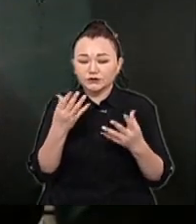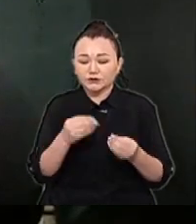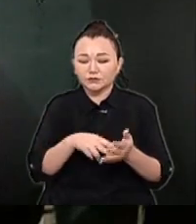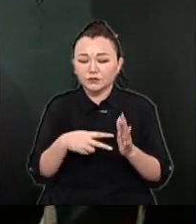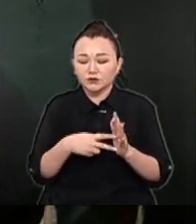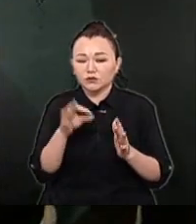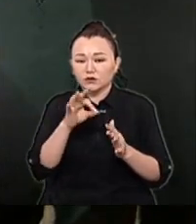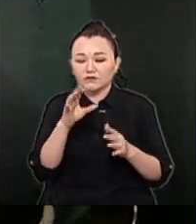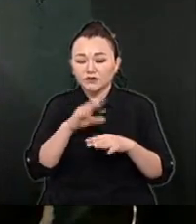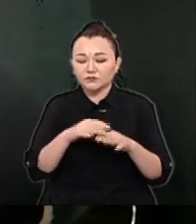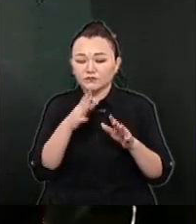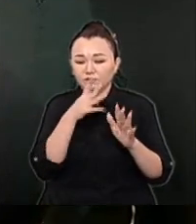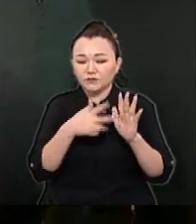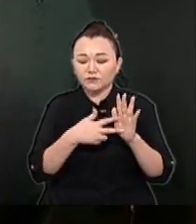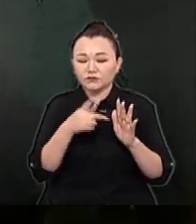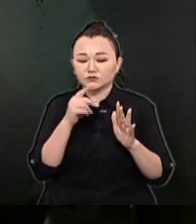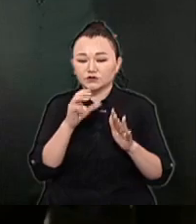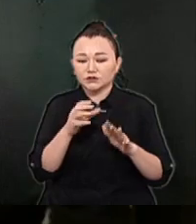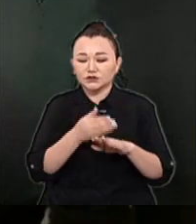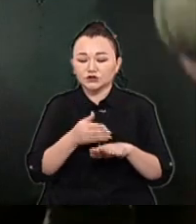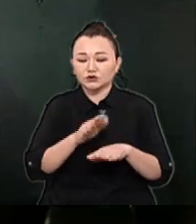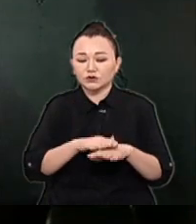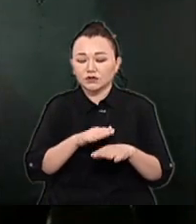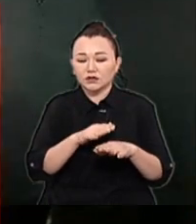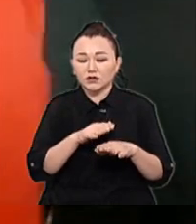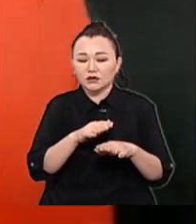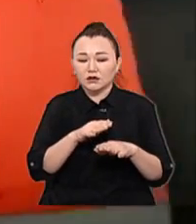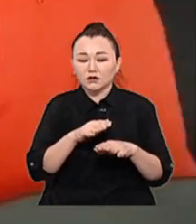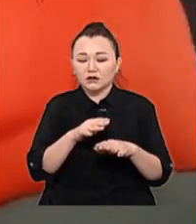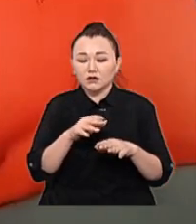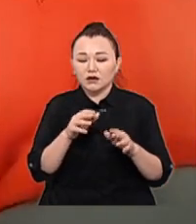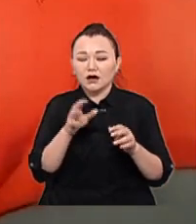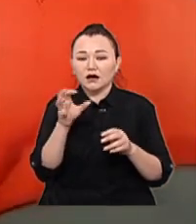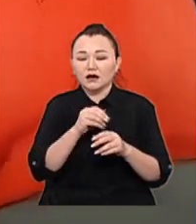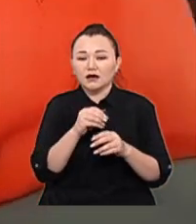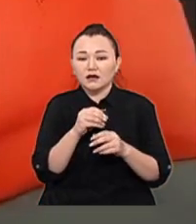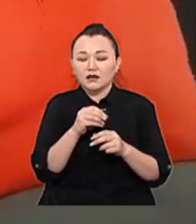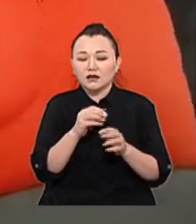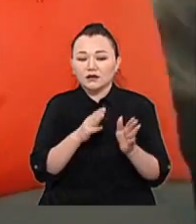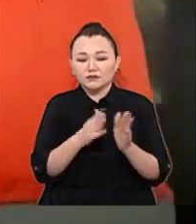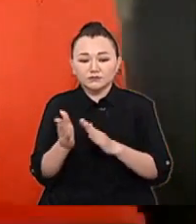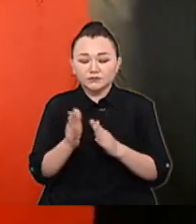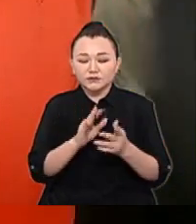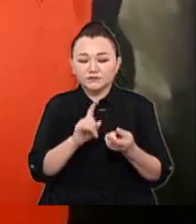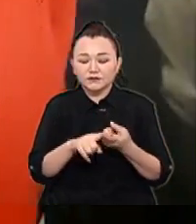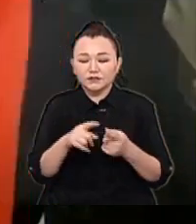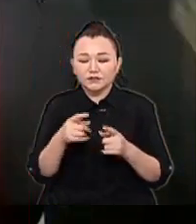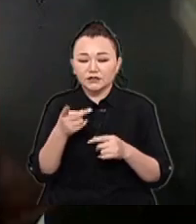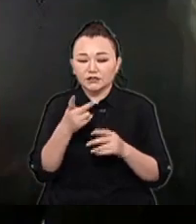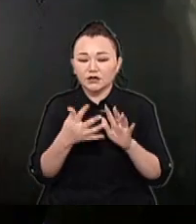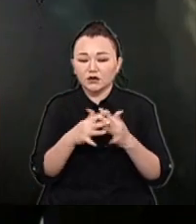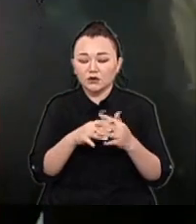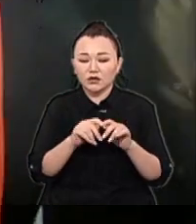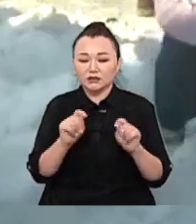жоспарланып тұрған кешкі сағат 8-ге қарай 1 сағат ауыртпашылық көлемінде, ауытқушылық көлемінде осы екі ауылға су